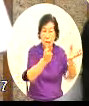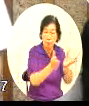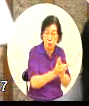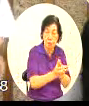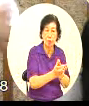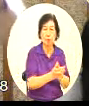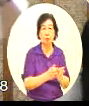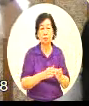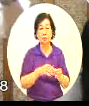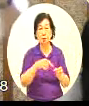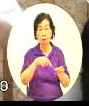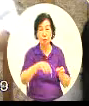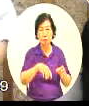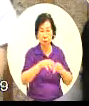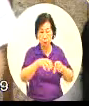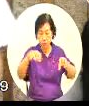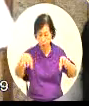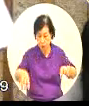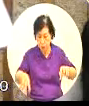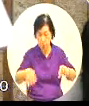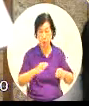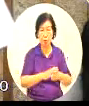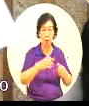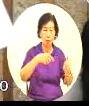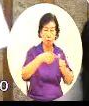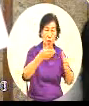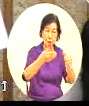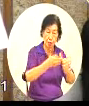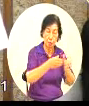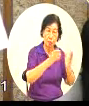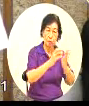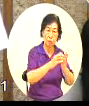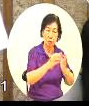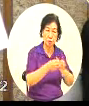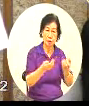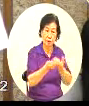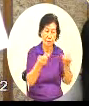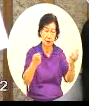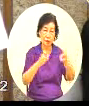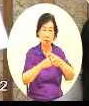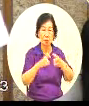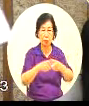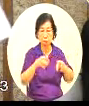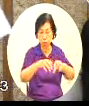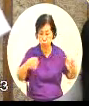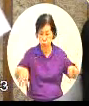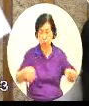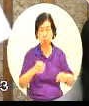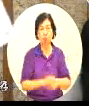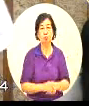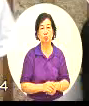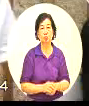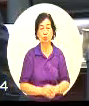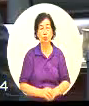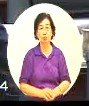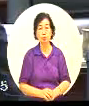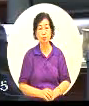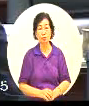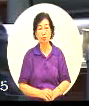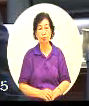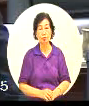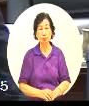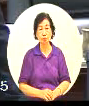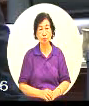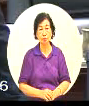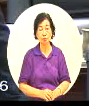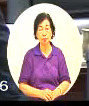部分要怎么跟教育局来分工？其实这个最大的考量点在这边啦。好，以上。 我是讲